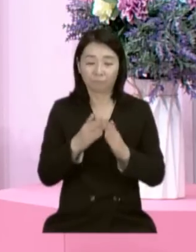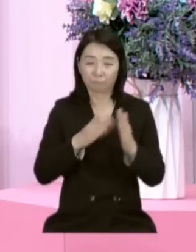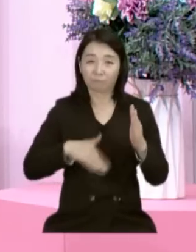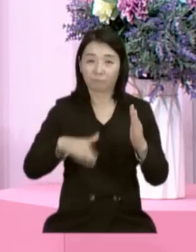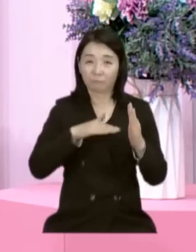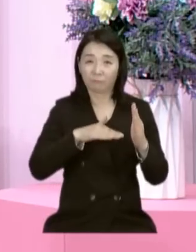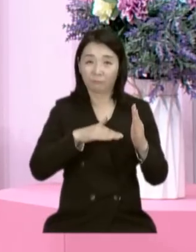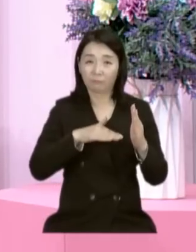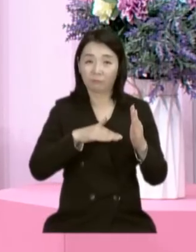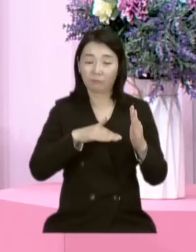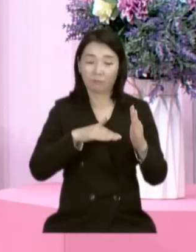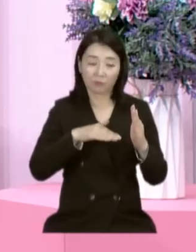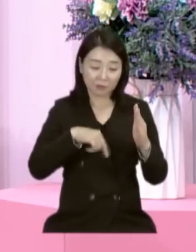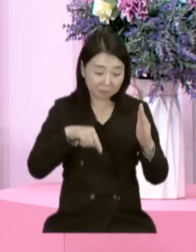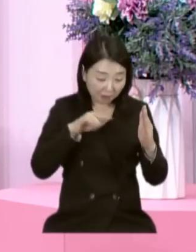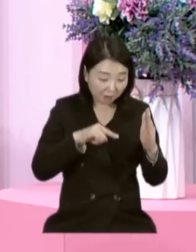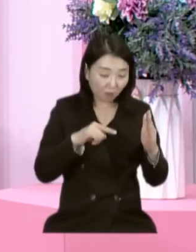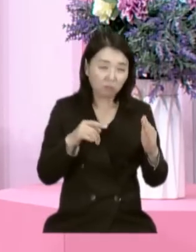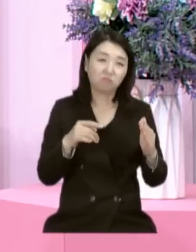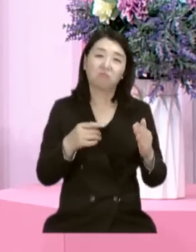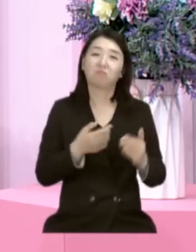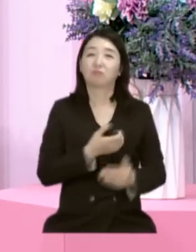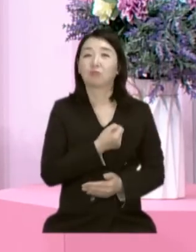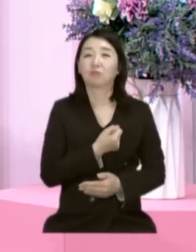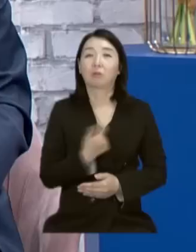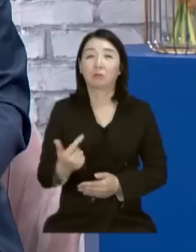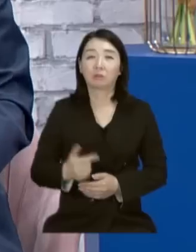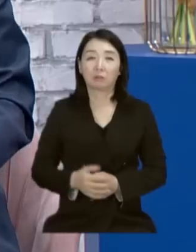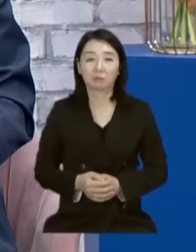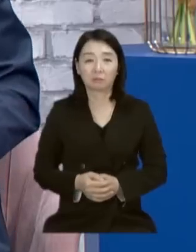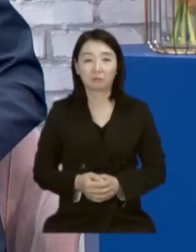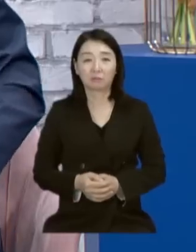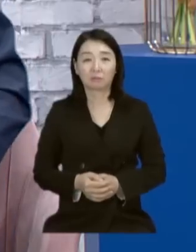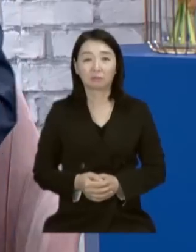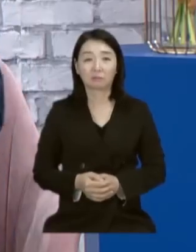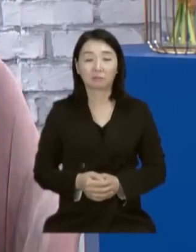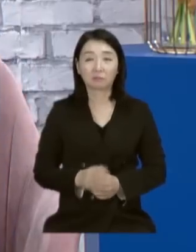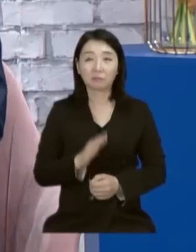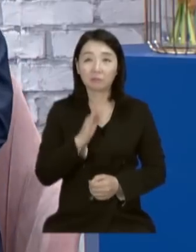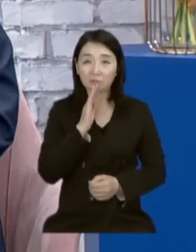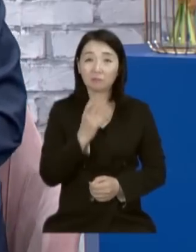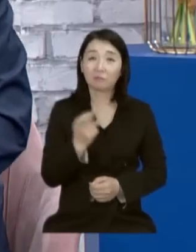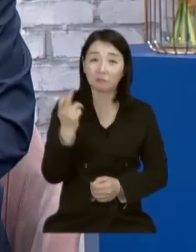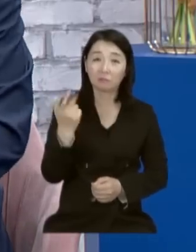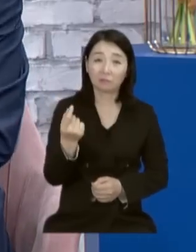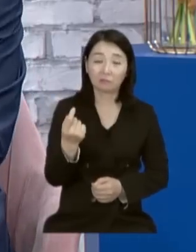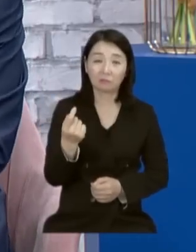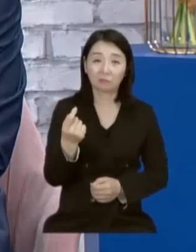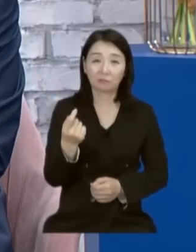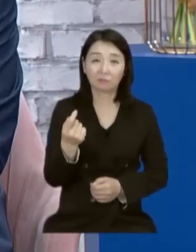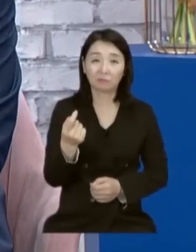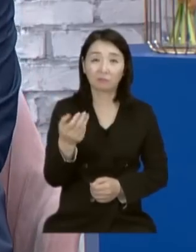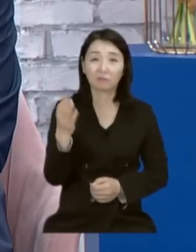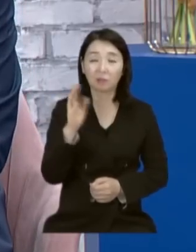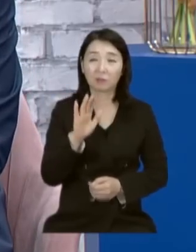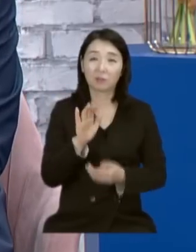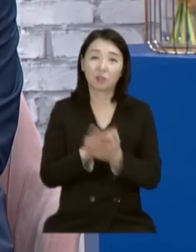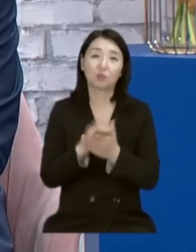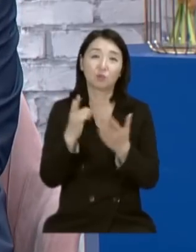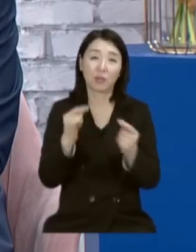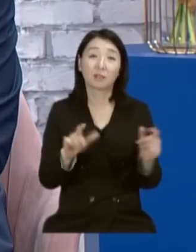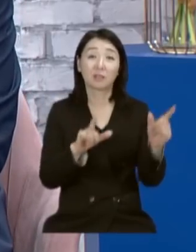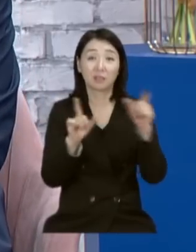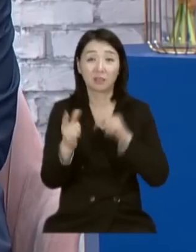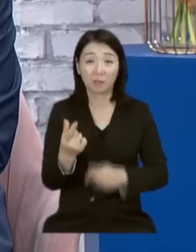집안에는 엄청 큰 충격이었죠. 충격이었죠. 그러니까, 아니 그럼 어떠셨어요? 이제 친형이지만 너무나도